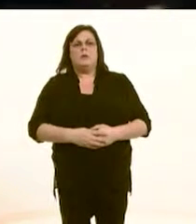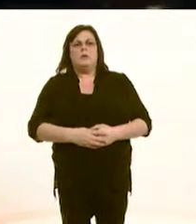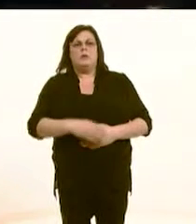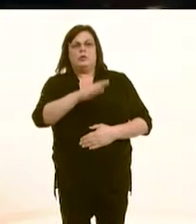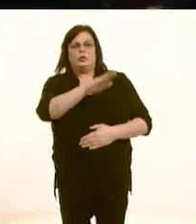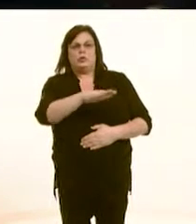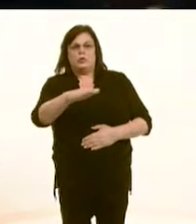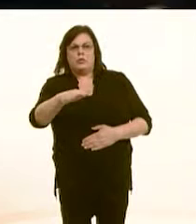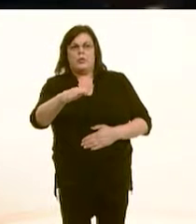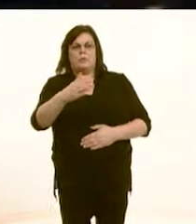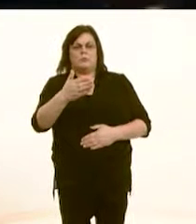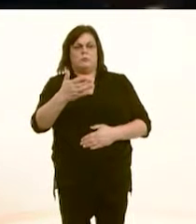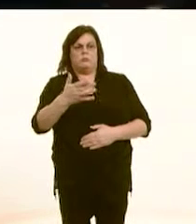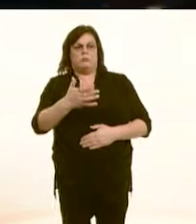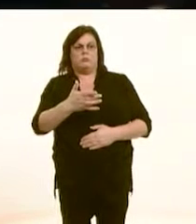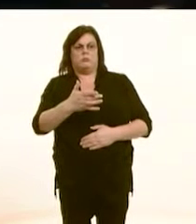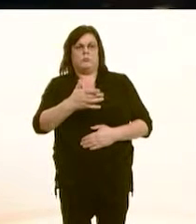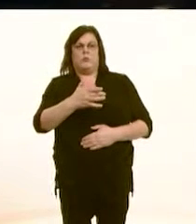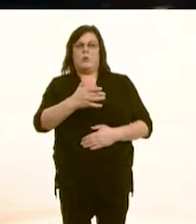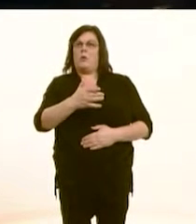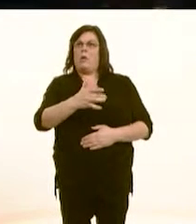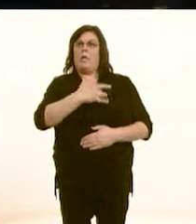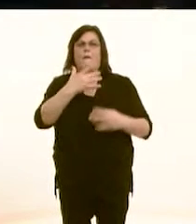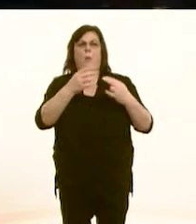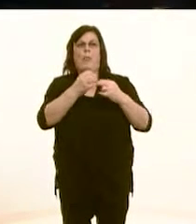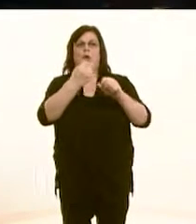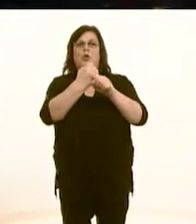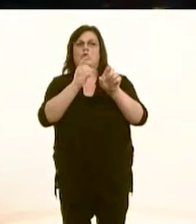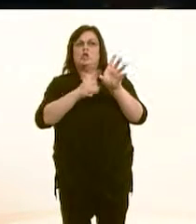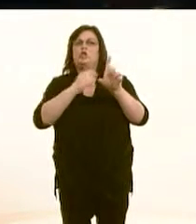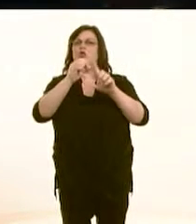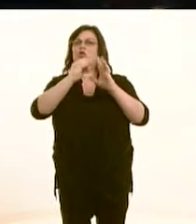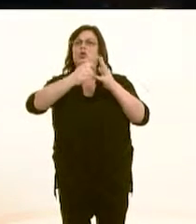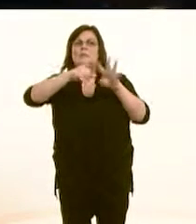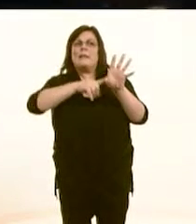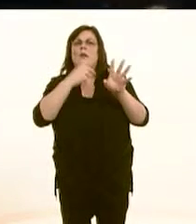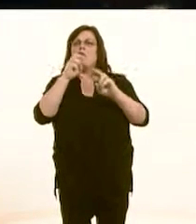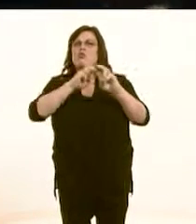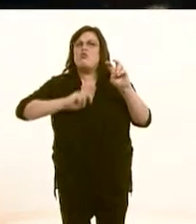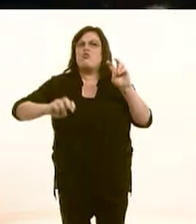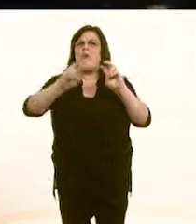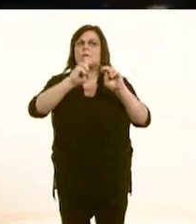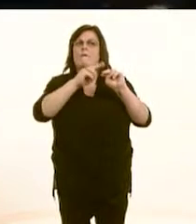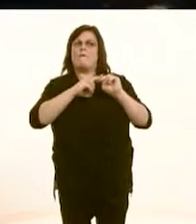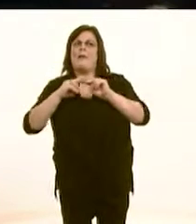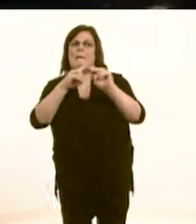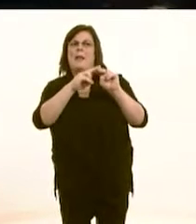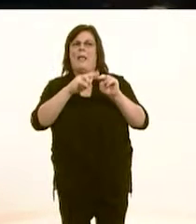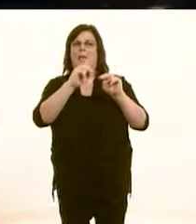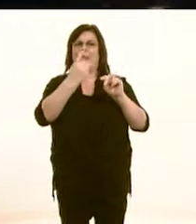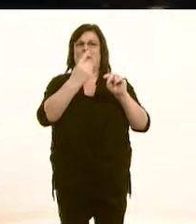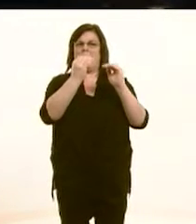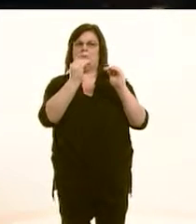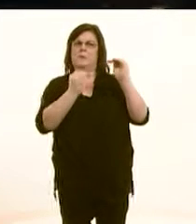sipsiwn. Os gannych chi fel Llywodraeth felly unrhyw fwriad i edrych ar y problem parhaol o